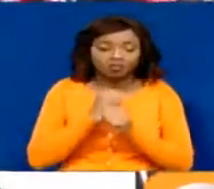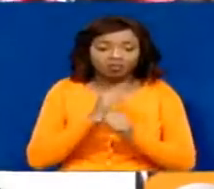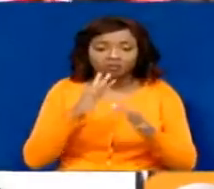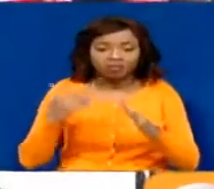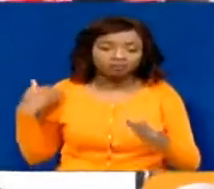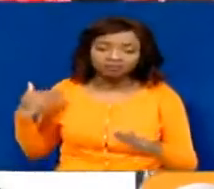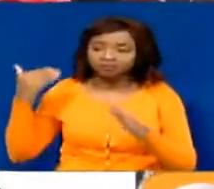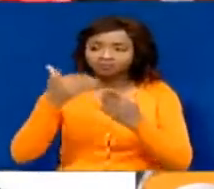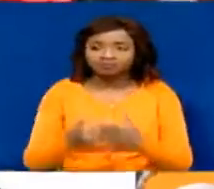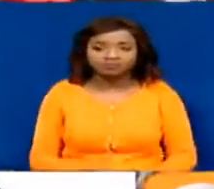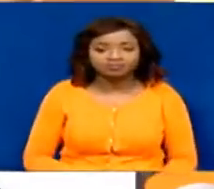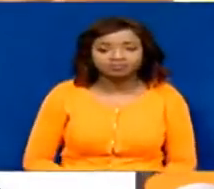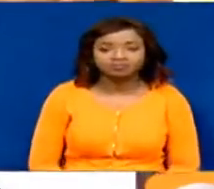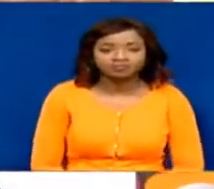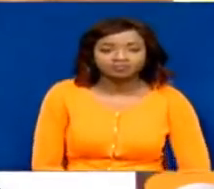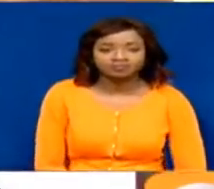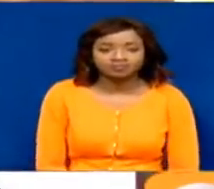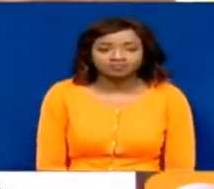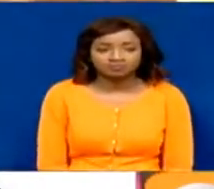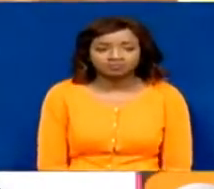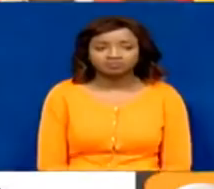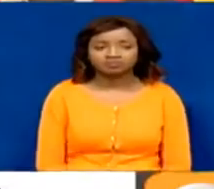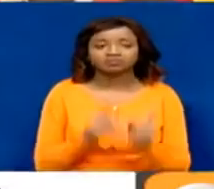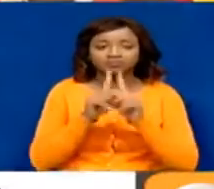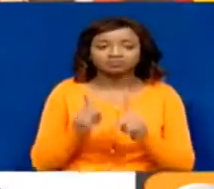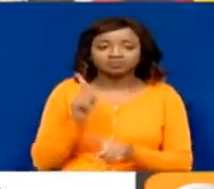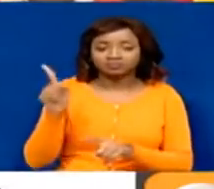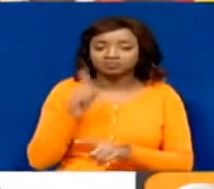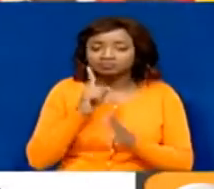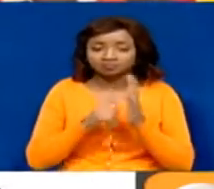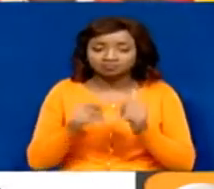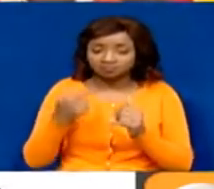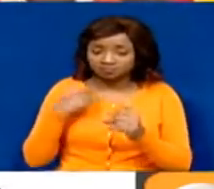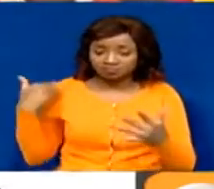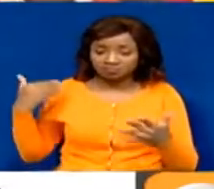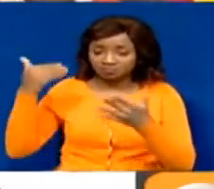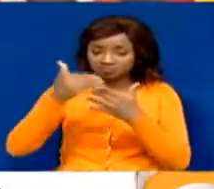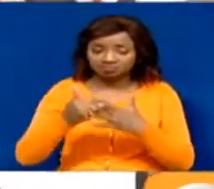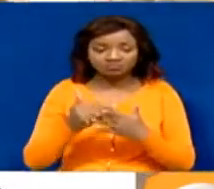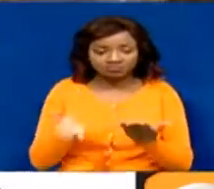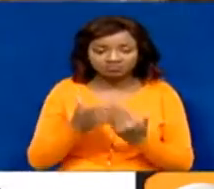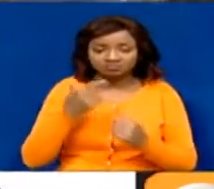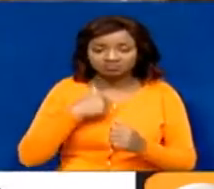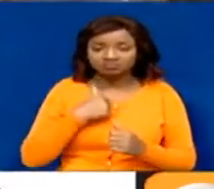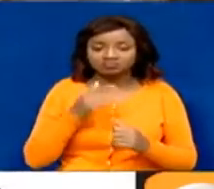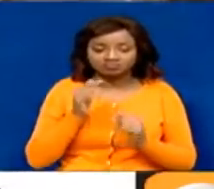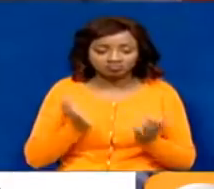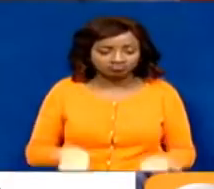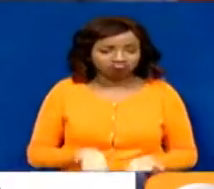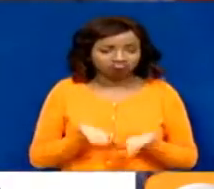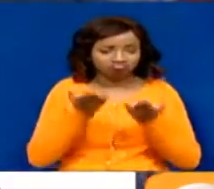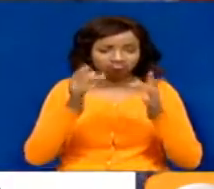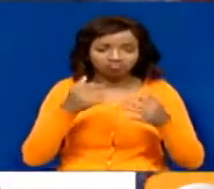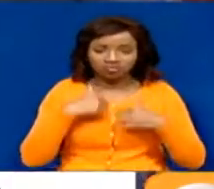climb up the political ladder over the years. Kang'ata saying the journey has shaped him as the ideal transformation